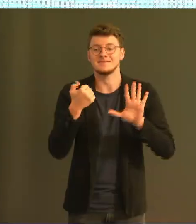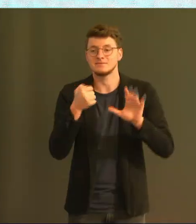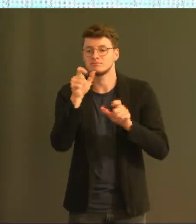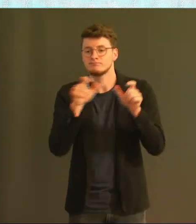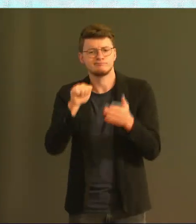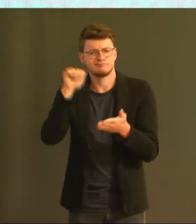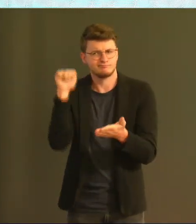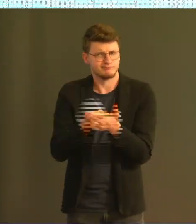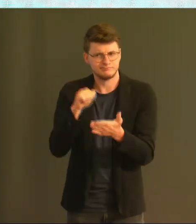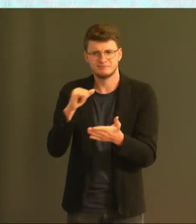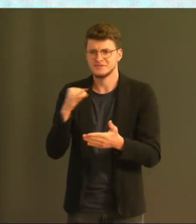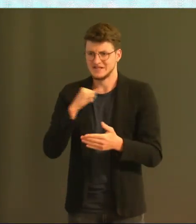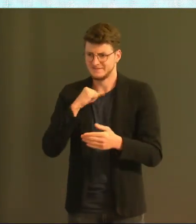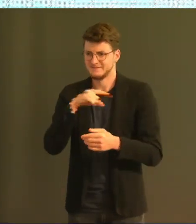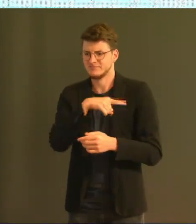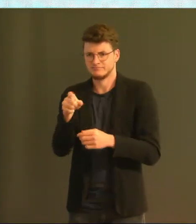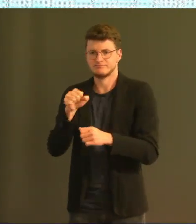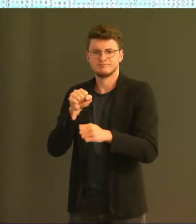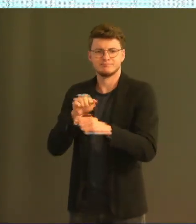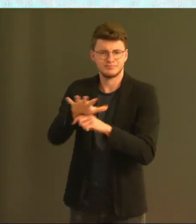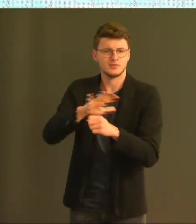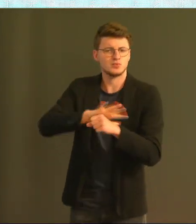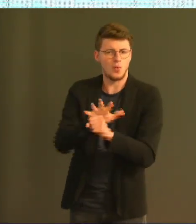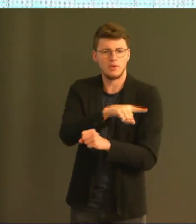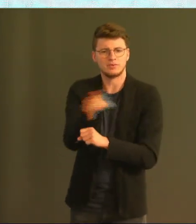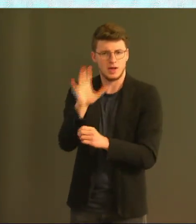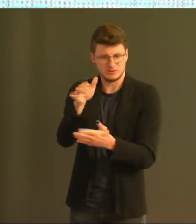meeting a rapporté vers